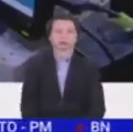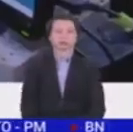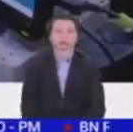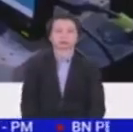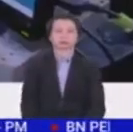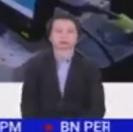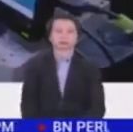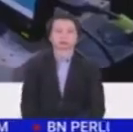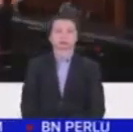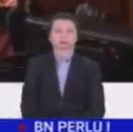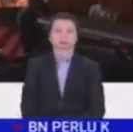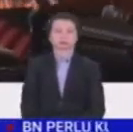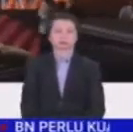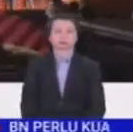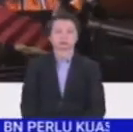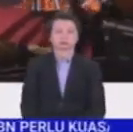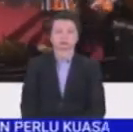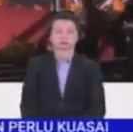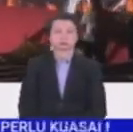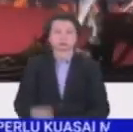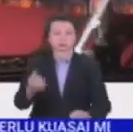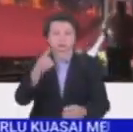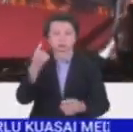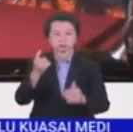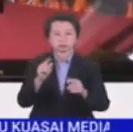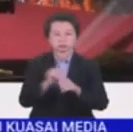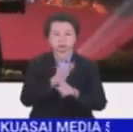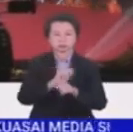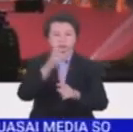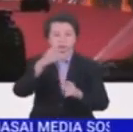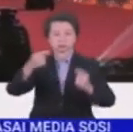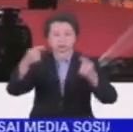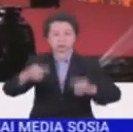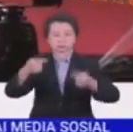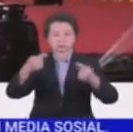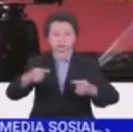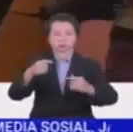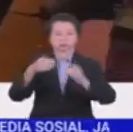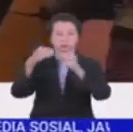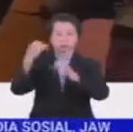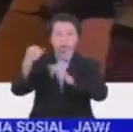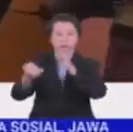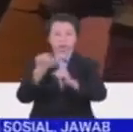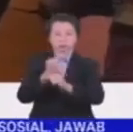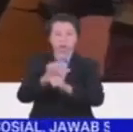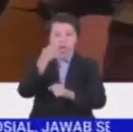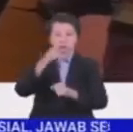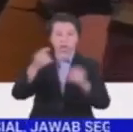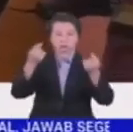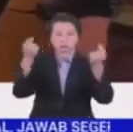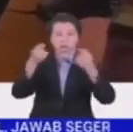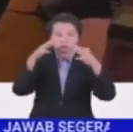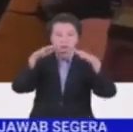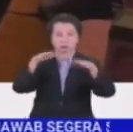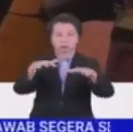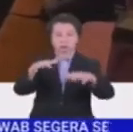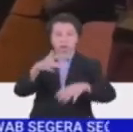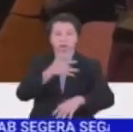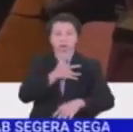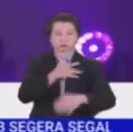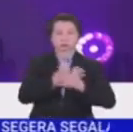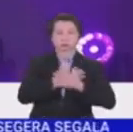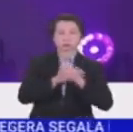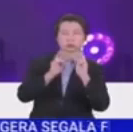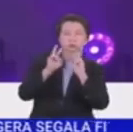akhir teknik Ar julung kali digunakan untuk dipertandingkan di peringkat antarabangsa bagi meraih perhatian dan menyentuh jiwa